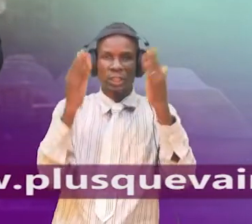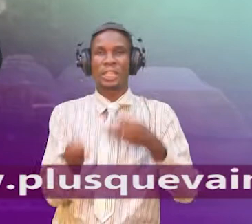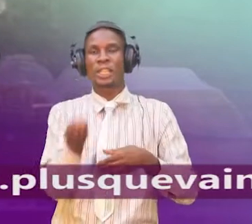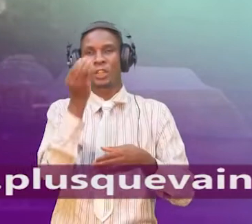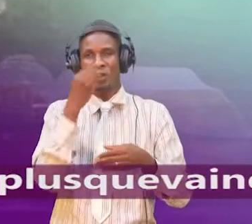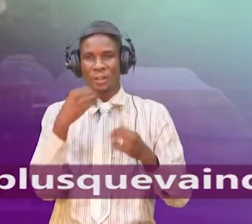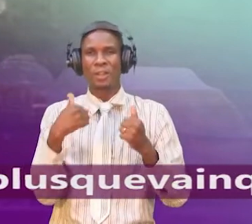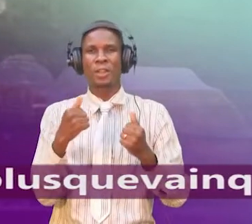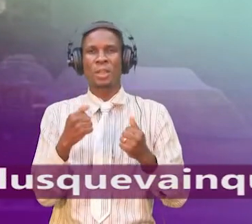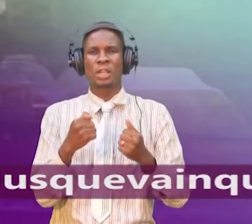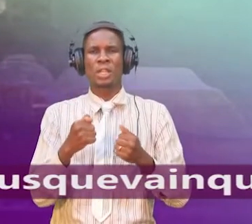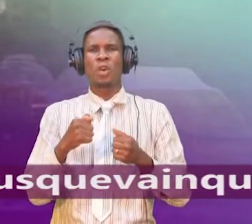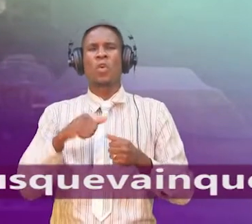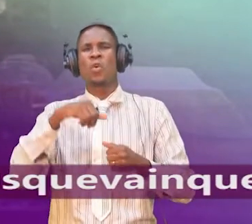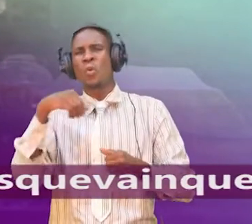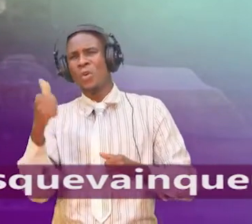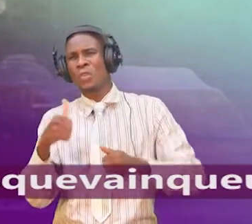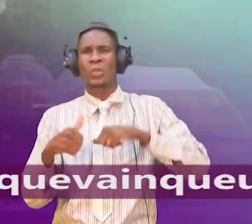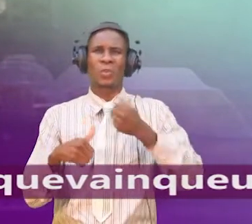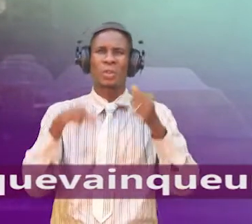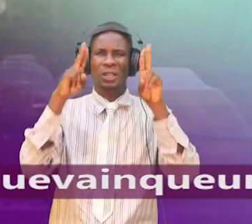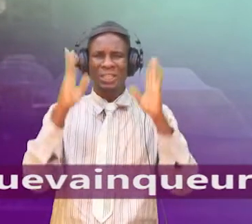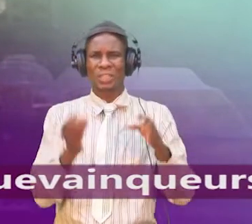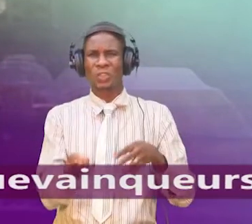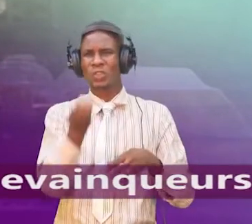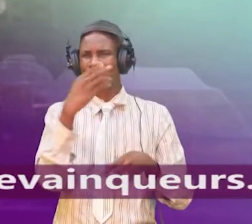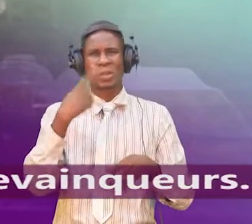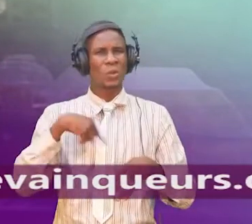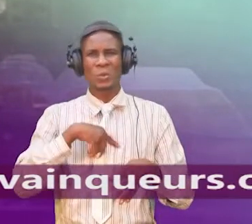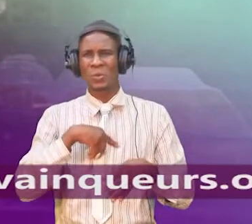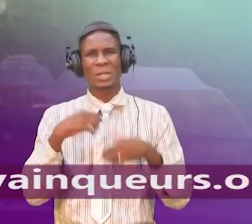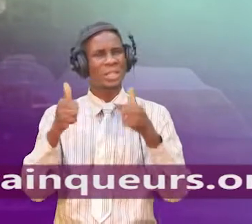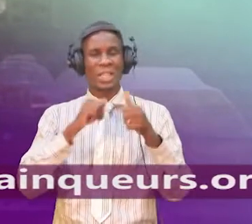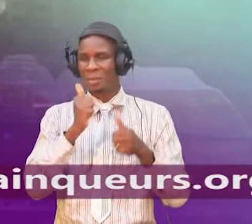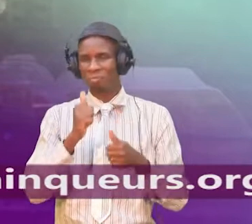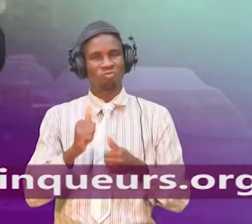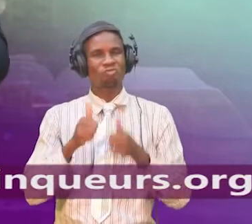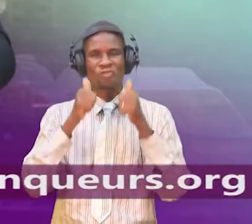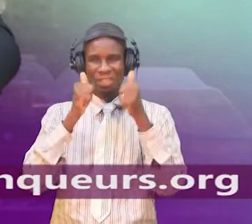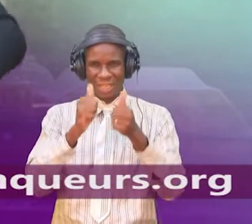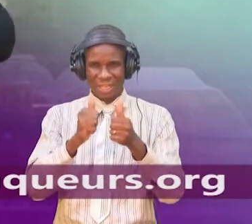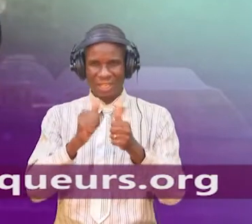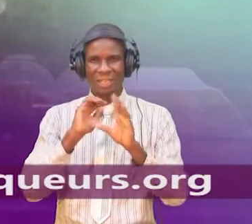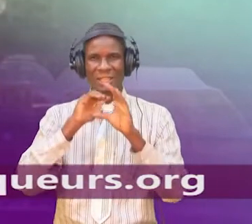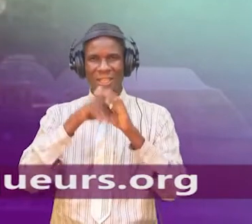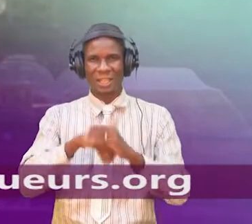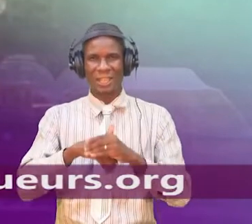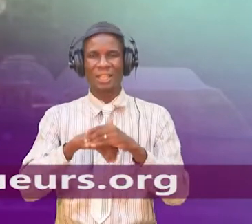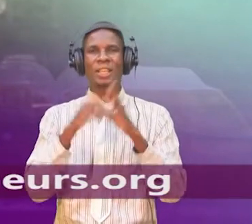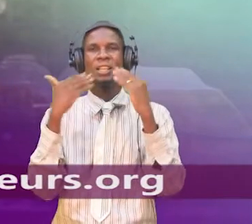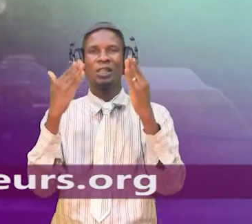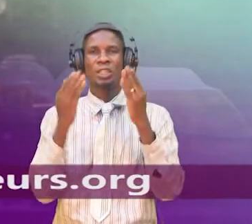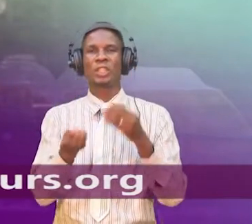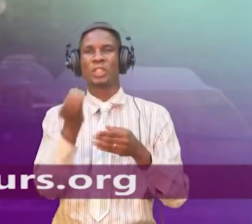azali kopesa biso lobiko oyo. Pe nsambela moko te ekoki kopesa biso lobiko wana, kasi yango ezali kati ya nzambe